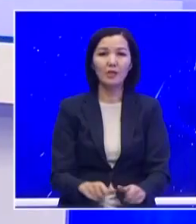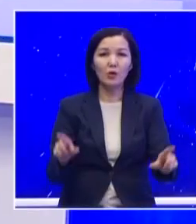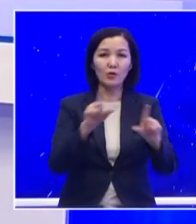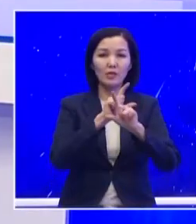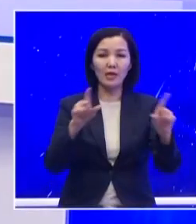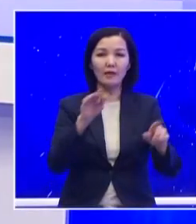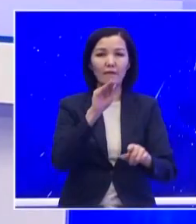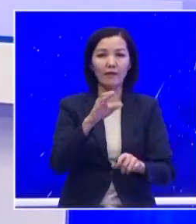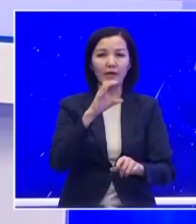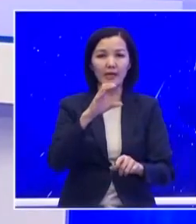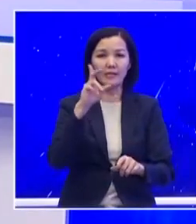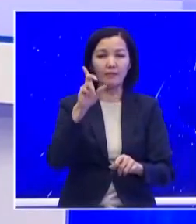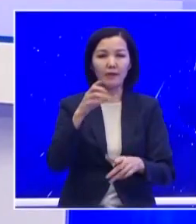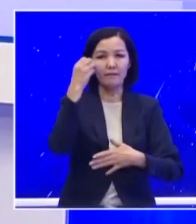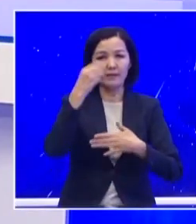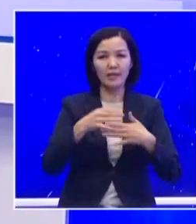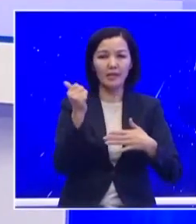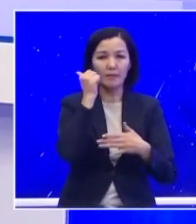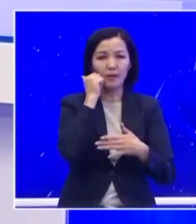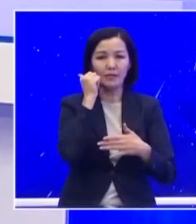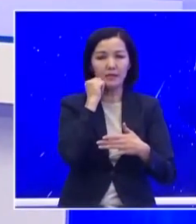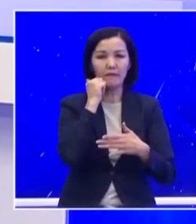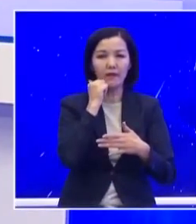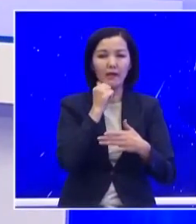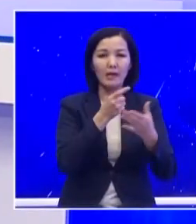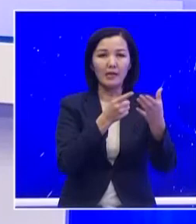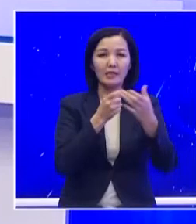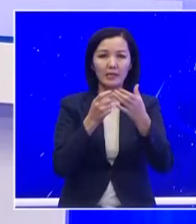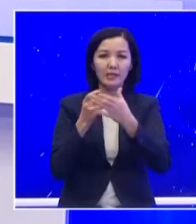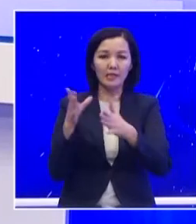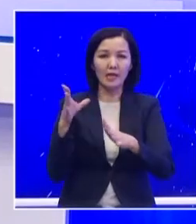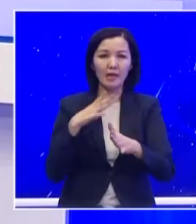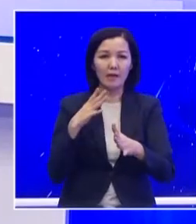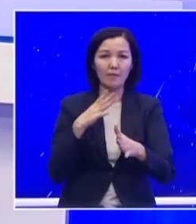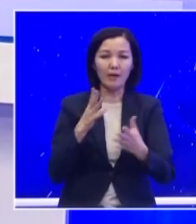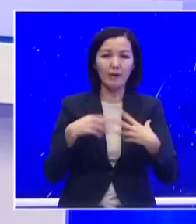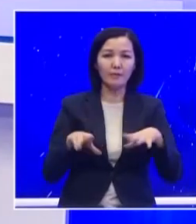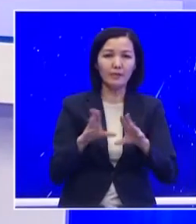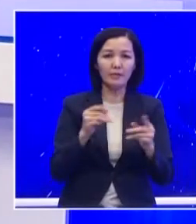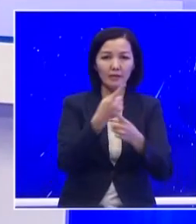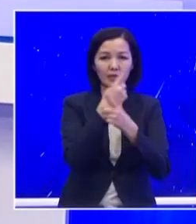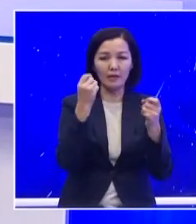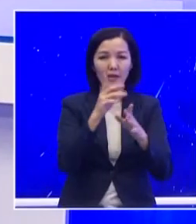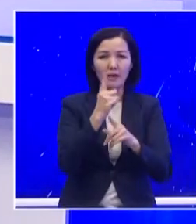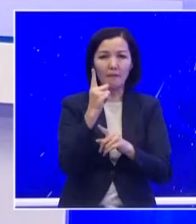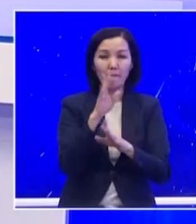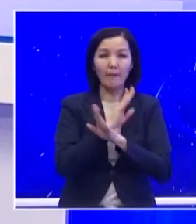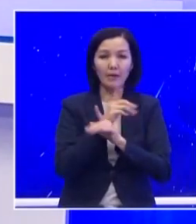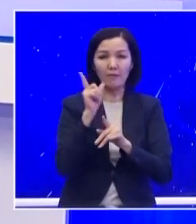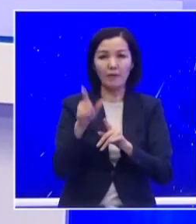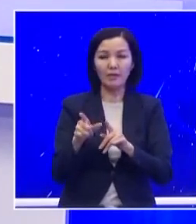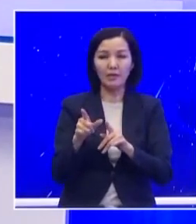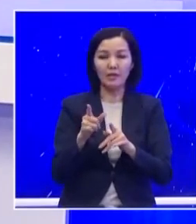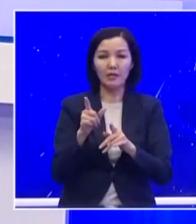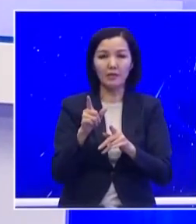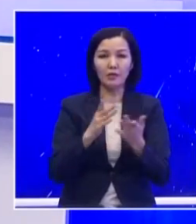У здания ФСБ в центре Москвы произошла стрельба. В региональном центре общественных связей заявили, что погиб один сотрудник ведомства.